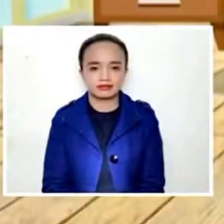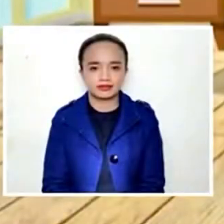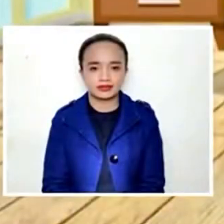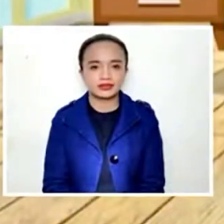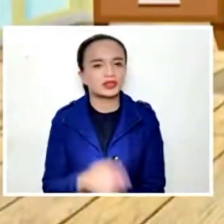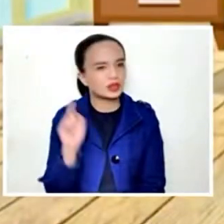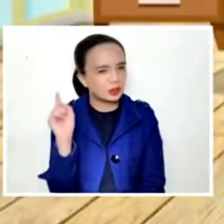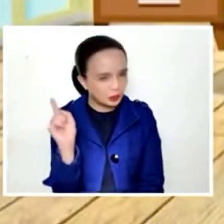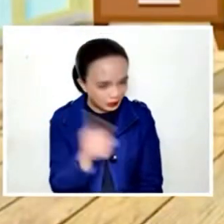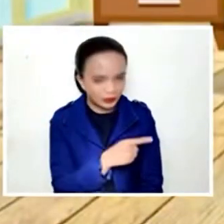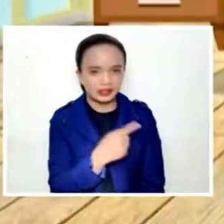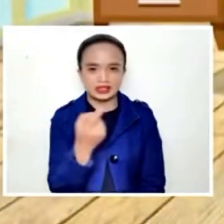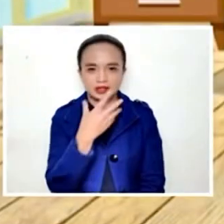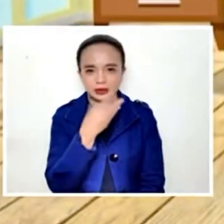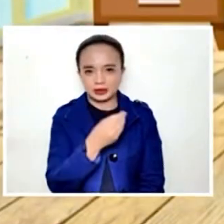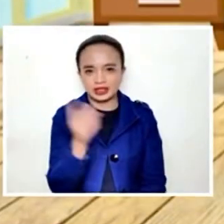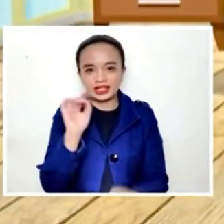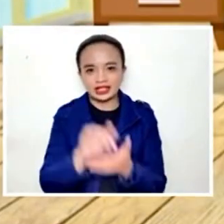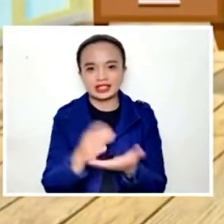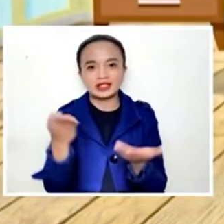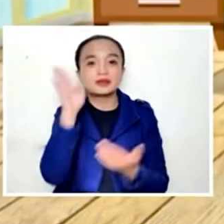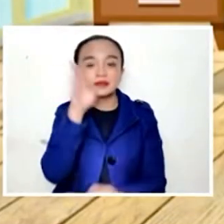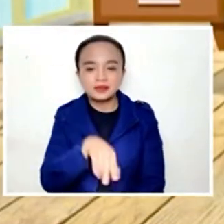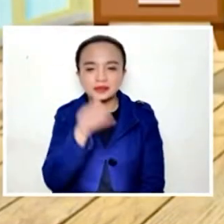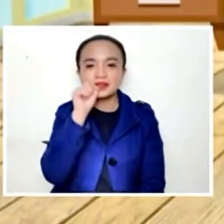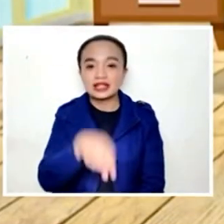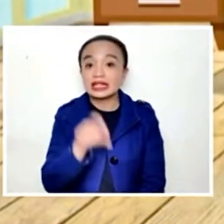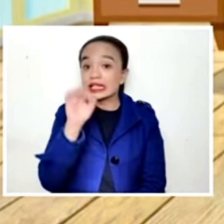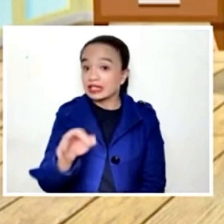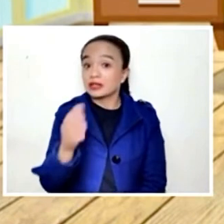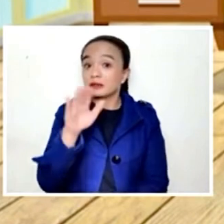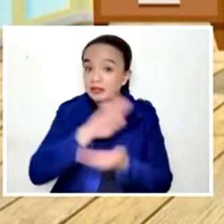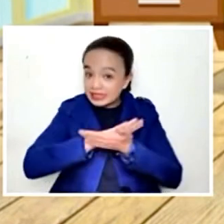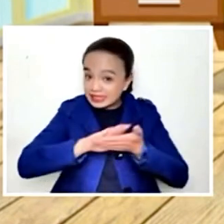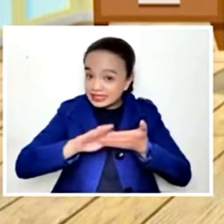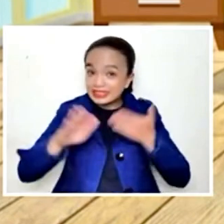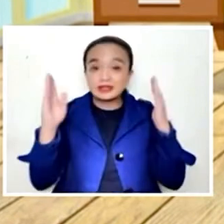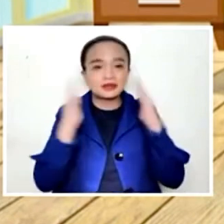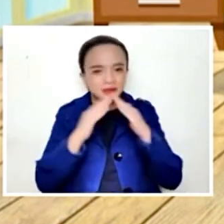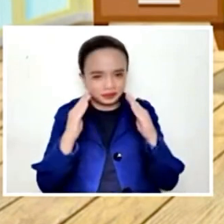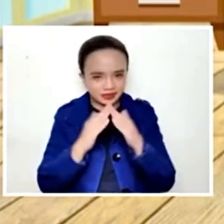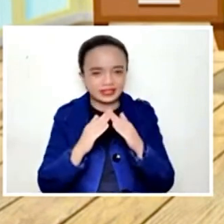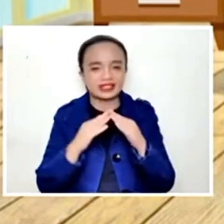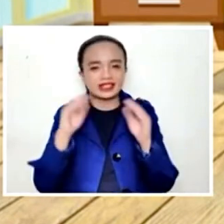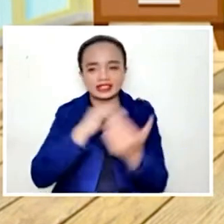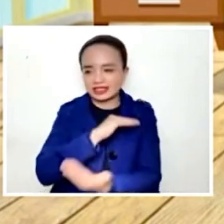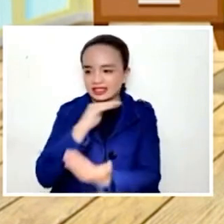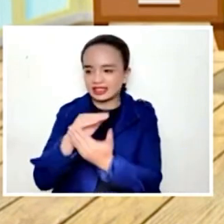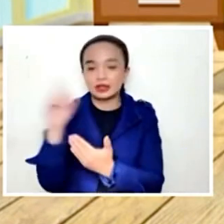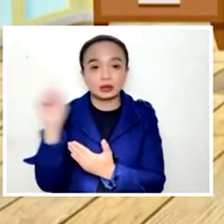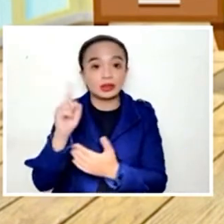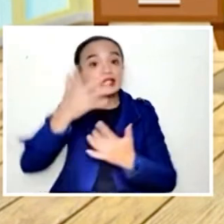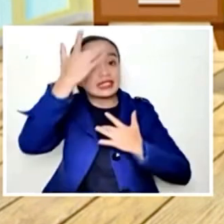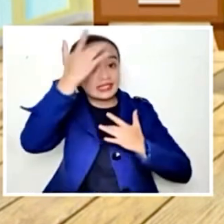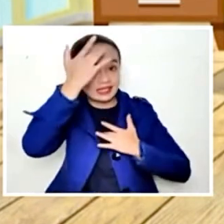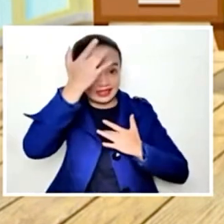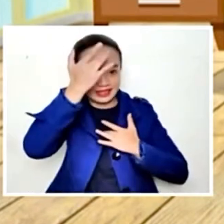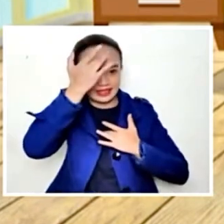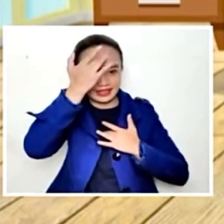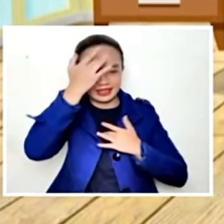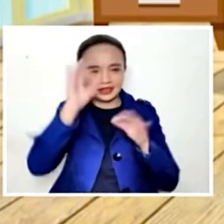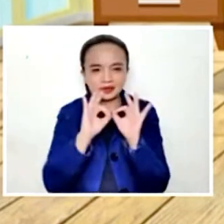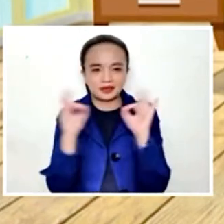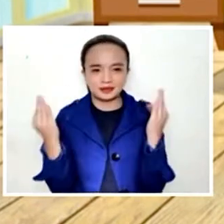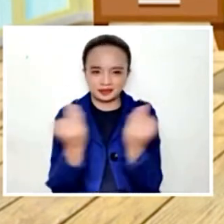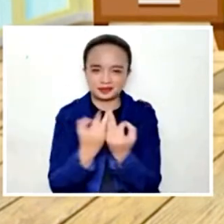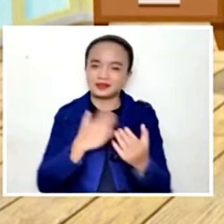Yon mga ateng, mga kuyang, kapag malinis ang bahay, nakakaiwas din sa sakit ang ating pamilya.